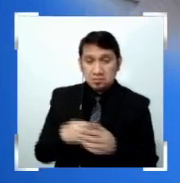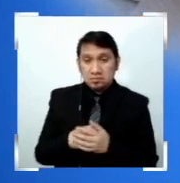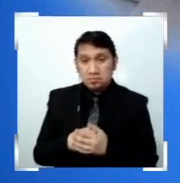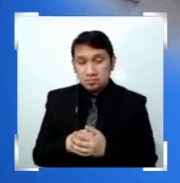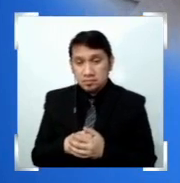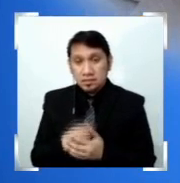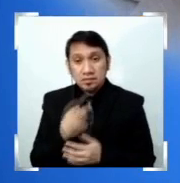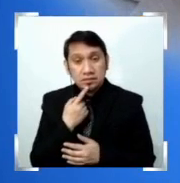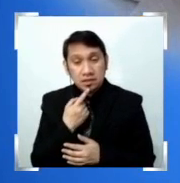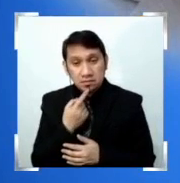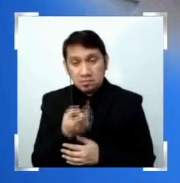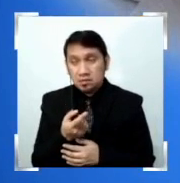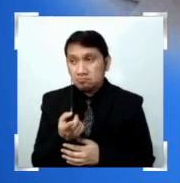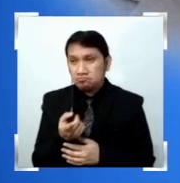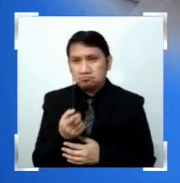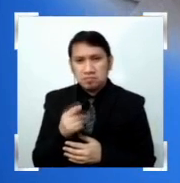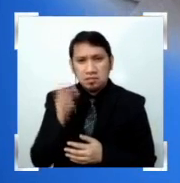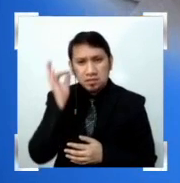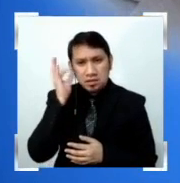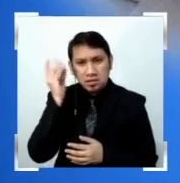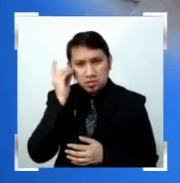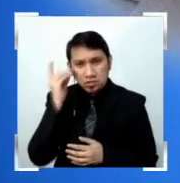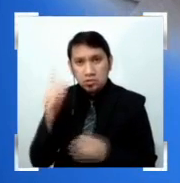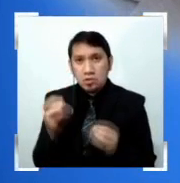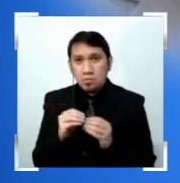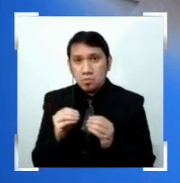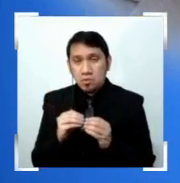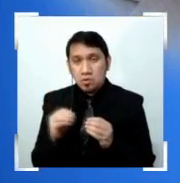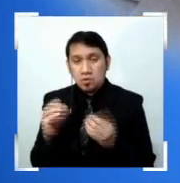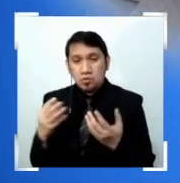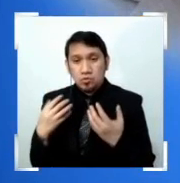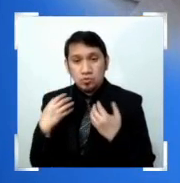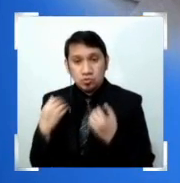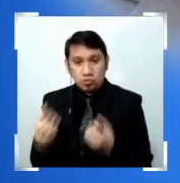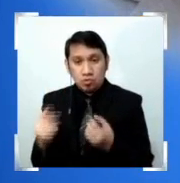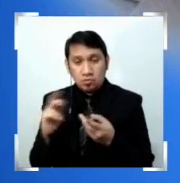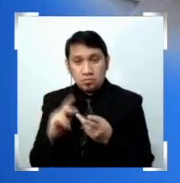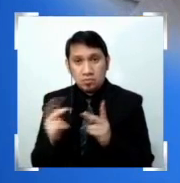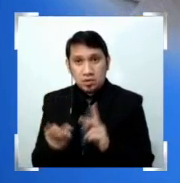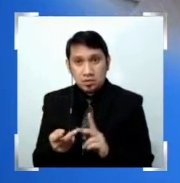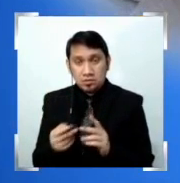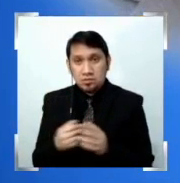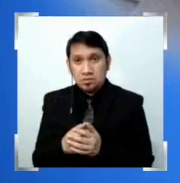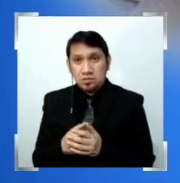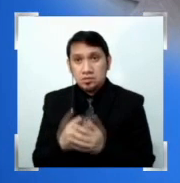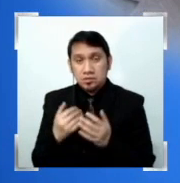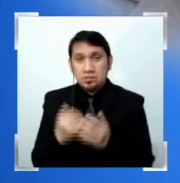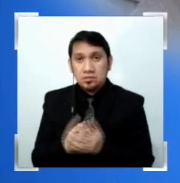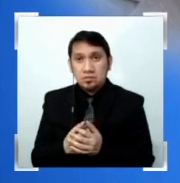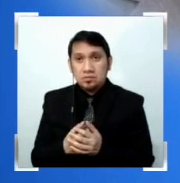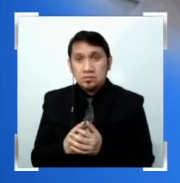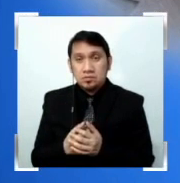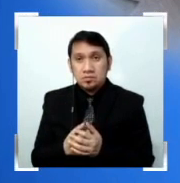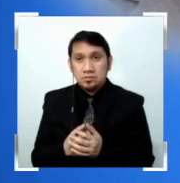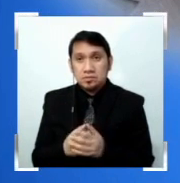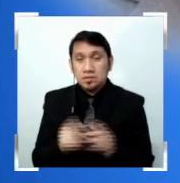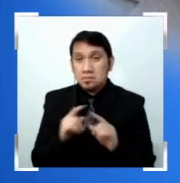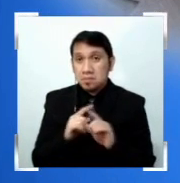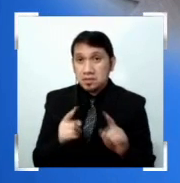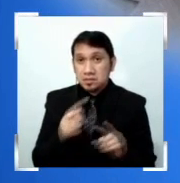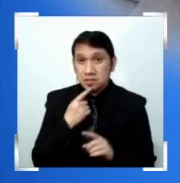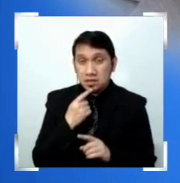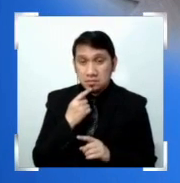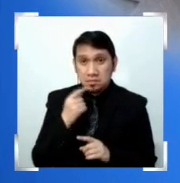sinabi ni Dirilo na malakas na tandem ang pagsasanib nila ni Robredo sabay turo sa direksyon nila. Pero sabi ni Soto, tigilan